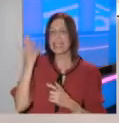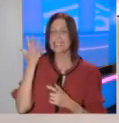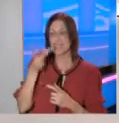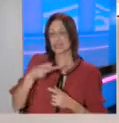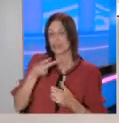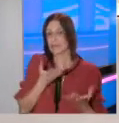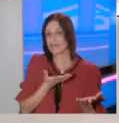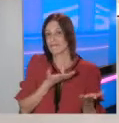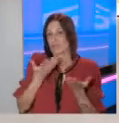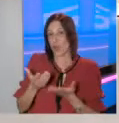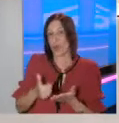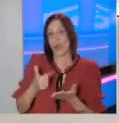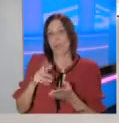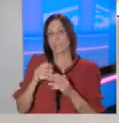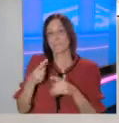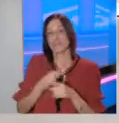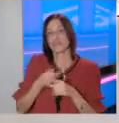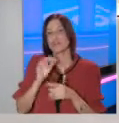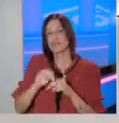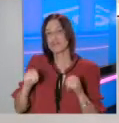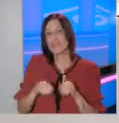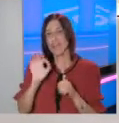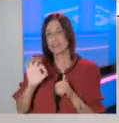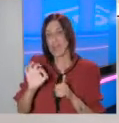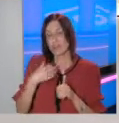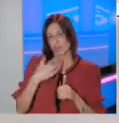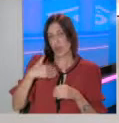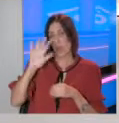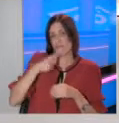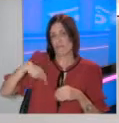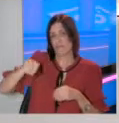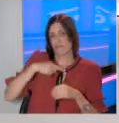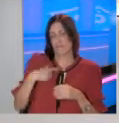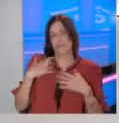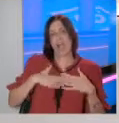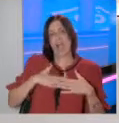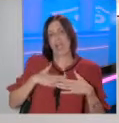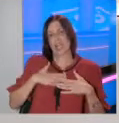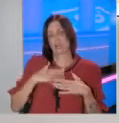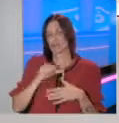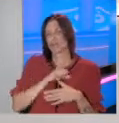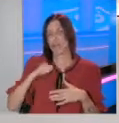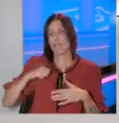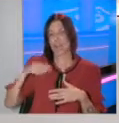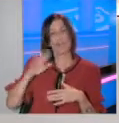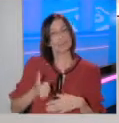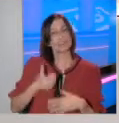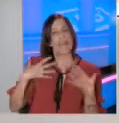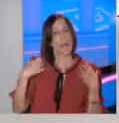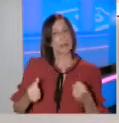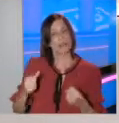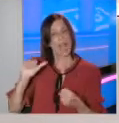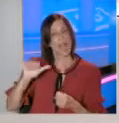בני המשפחה שלהם בתוך הבית, כשמרביתנו חגגנו בנפרד מהמשפחה הגדולה. יש כמובן גם את שר הבריאות אדלשטיין